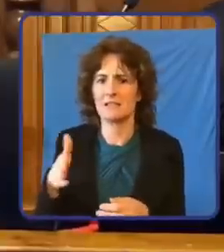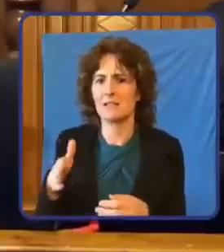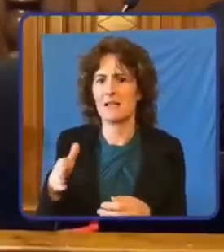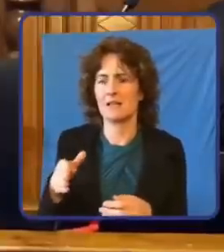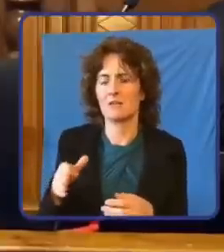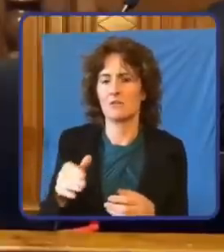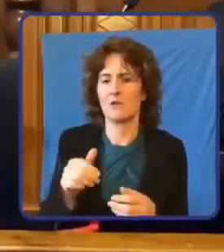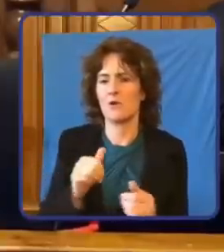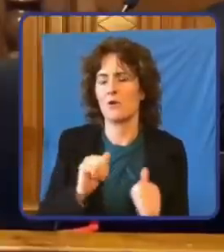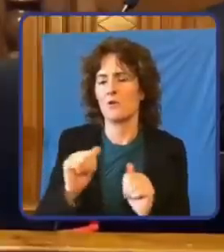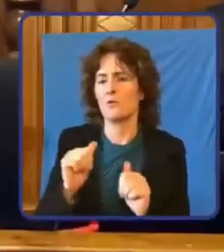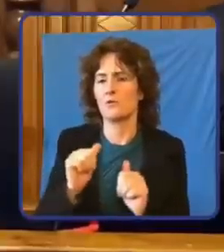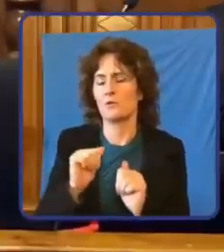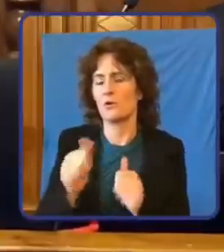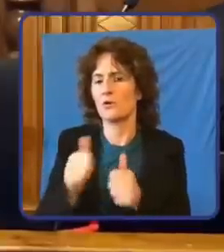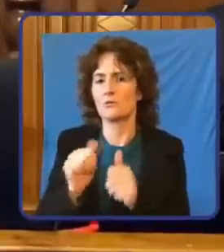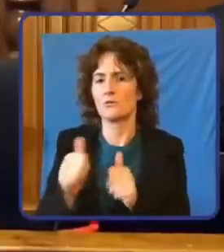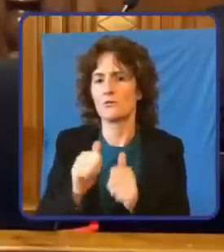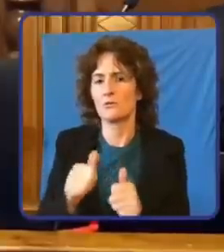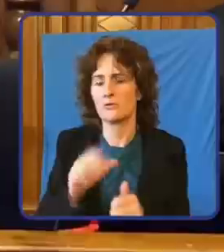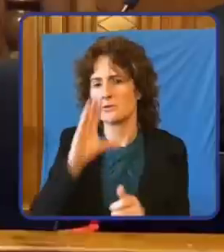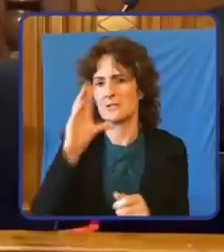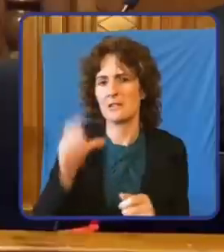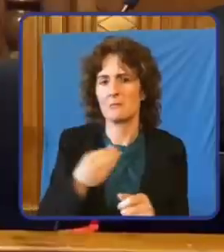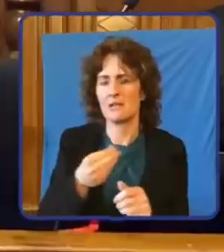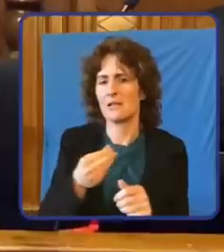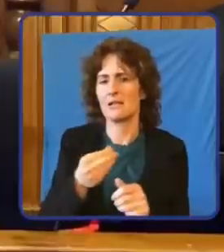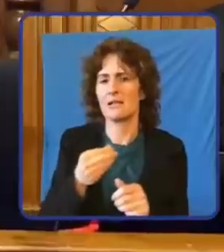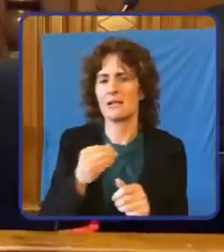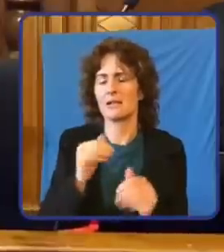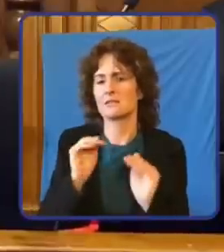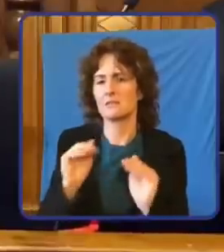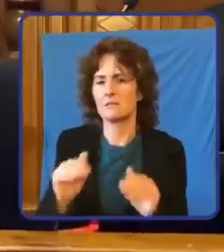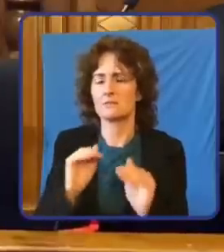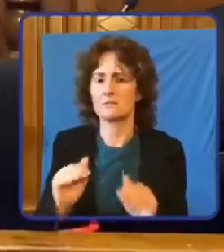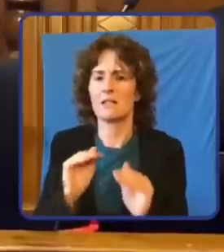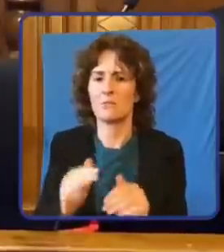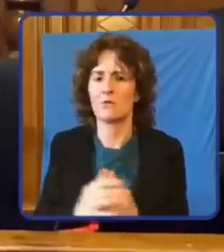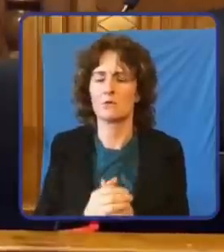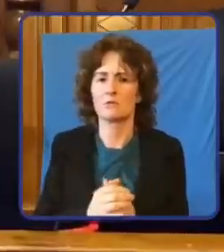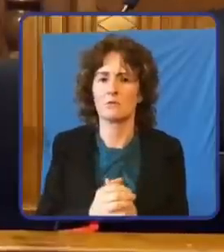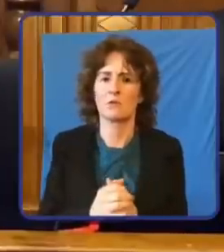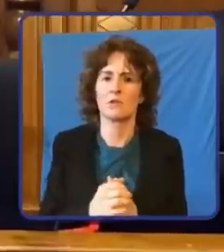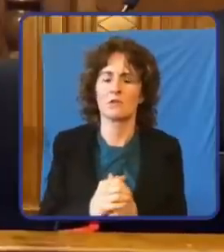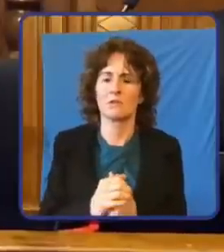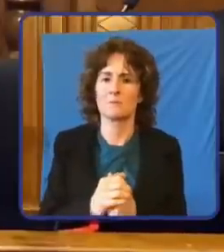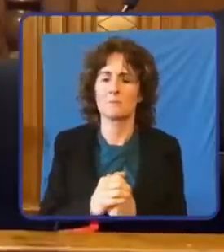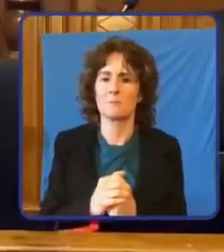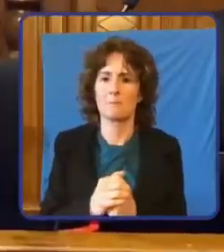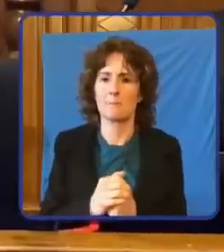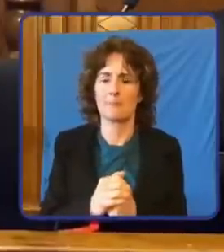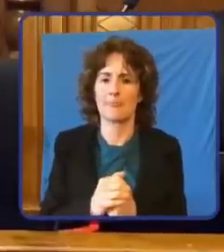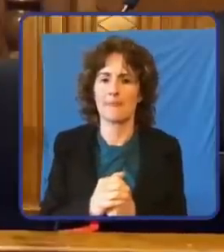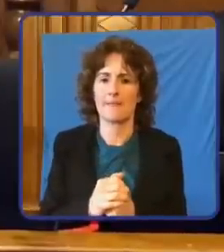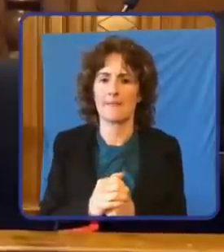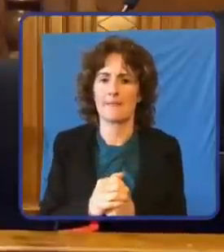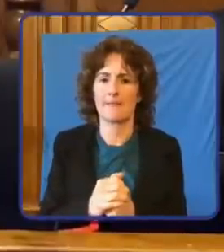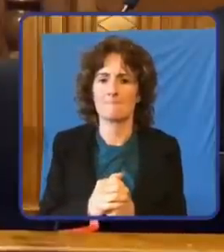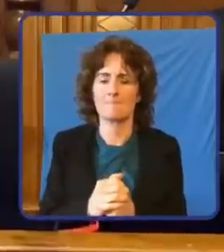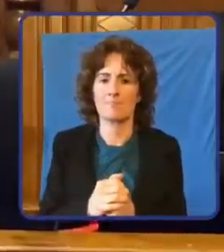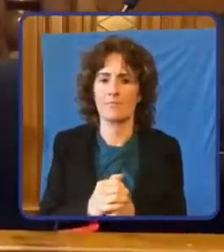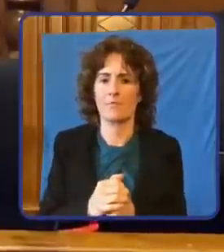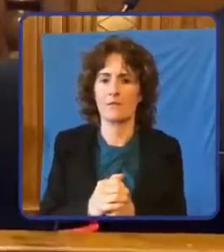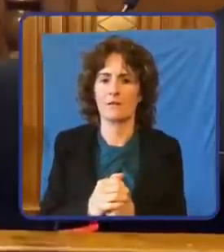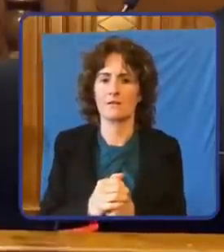terroristának neveztem, miközben a terror elhárítási központ átvilágításán megbukott. Tehát szerintem őt lehetett egyébként erőstának nevezni, de